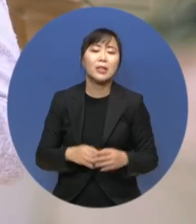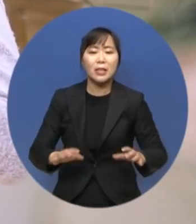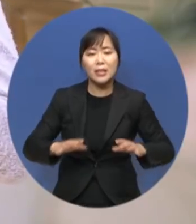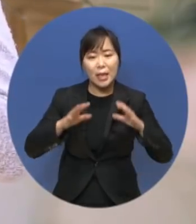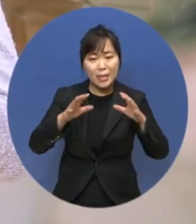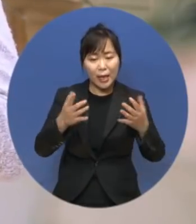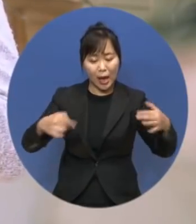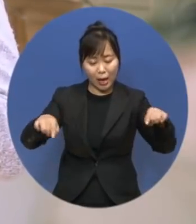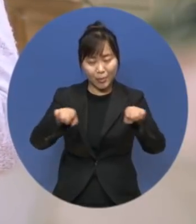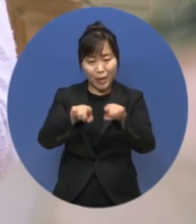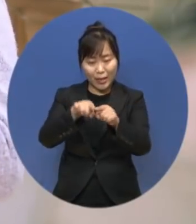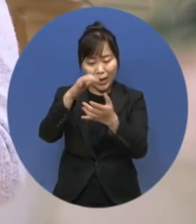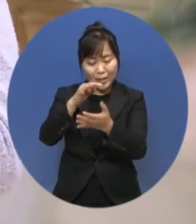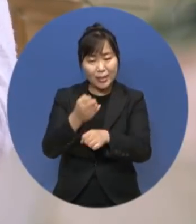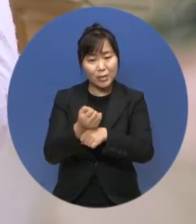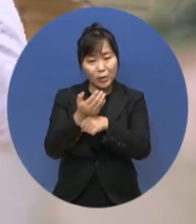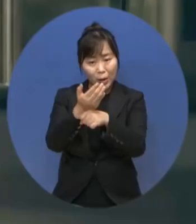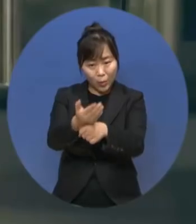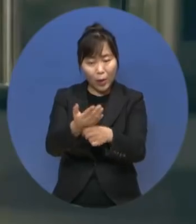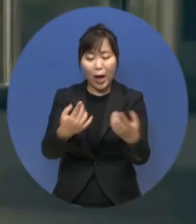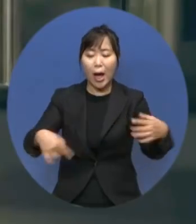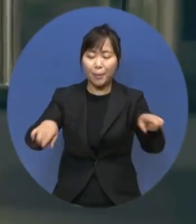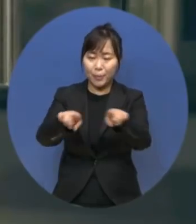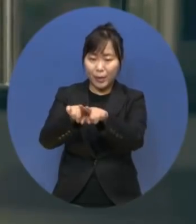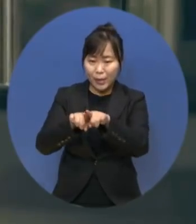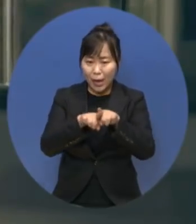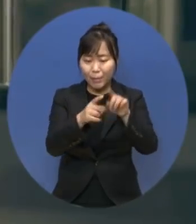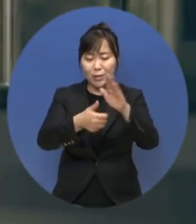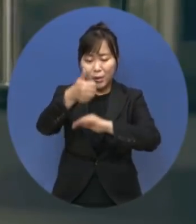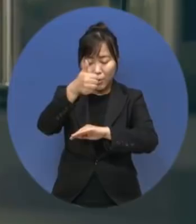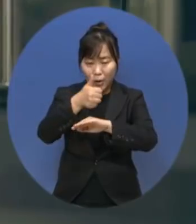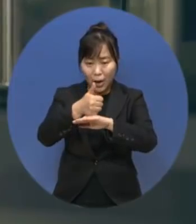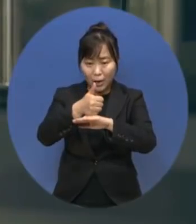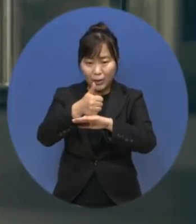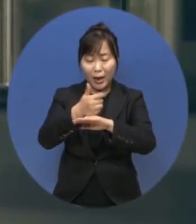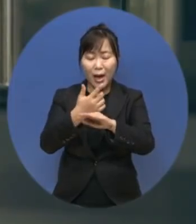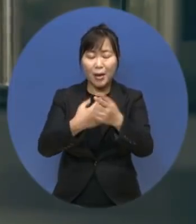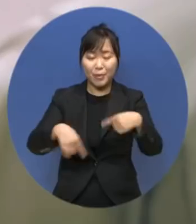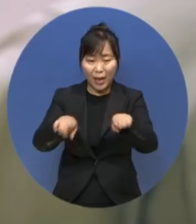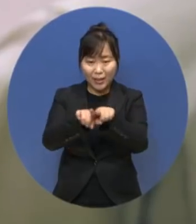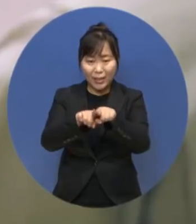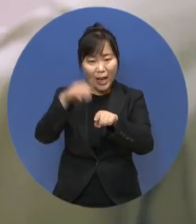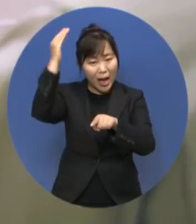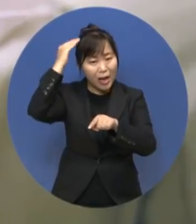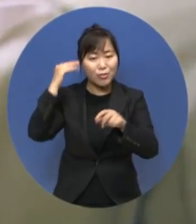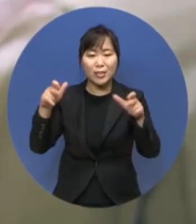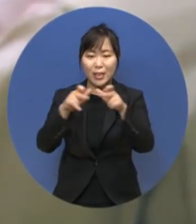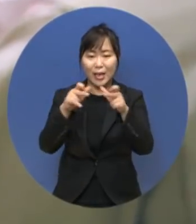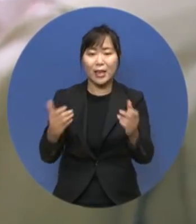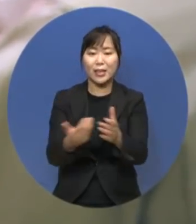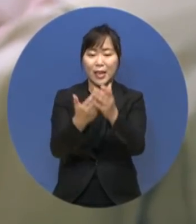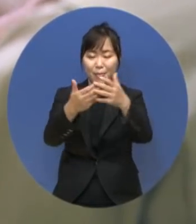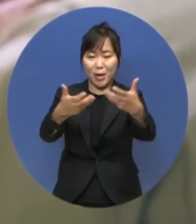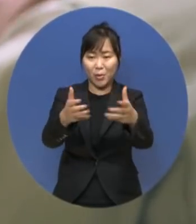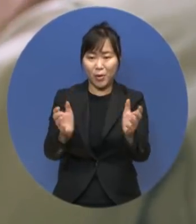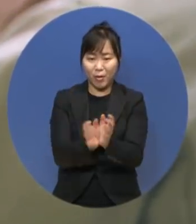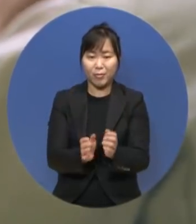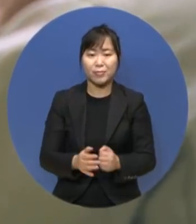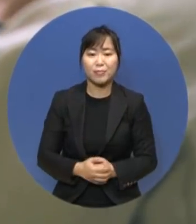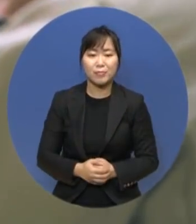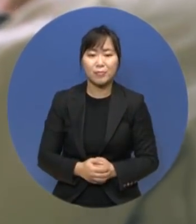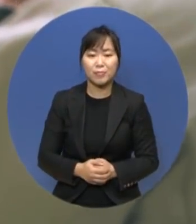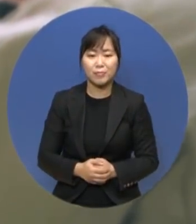세상에 함께의 가치를 전하며 함께함의 성과를 만들어가는 한국장애인개발원.